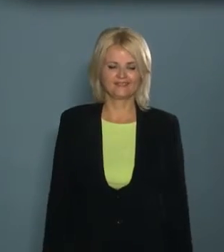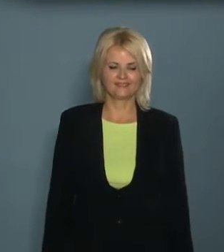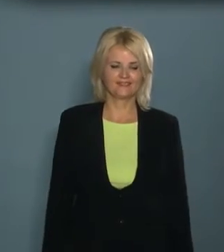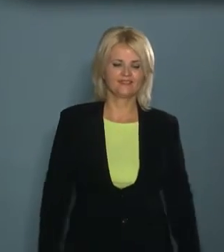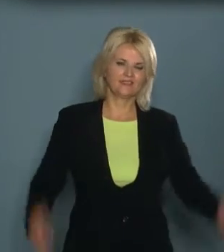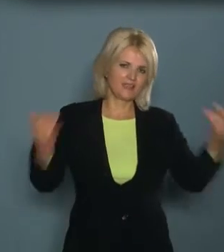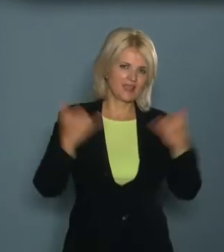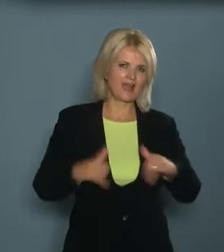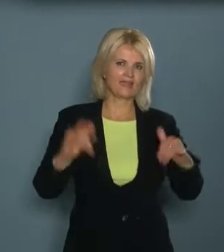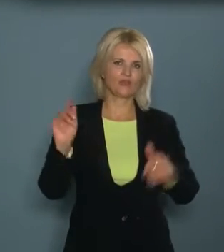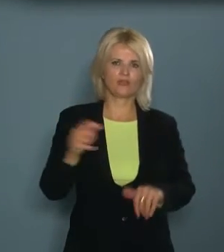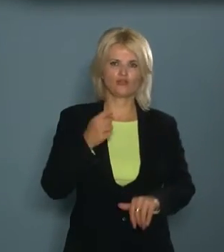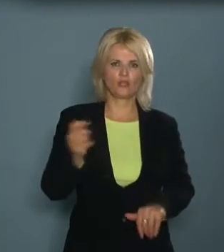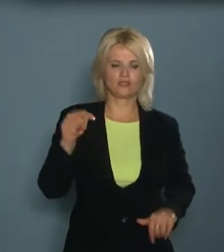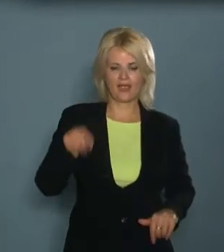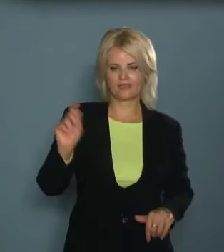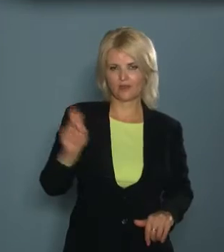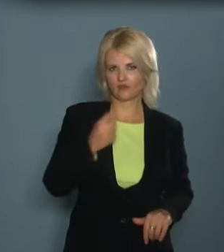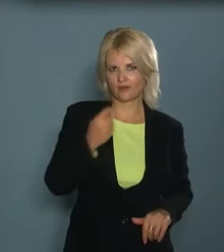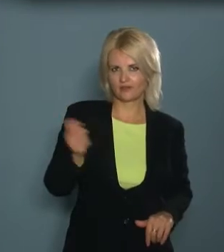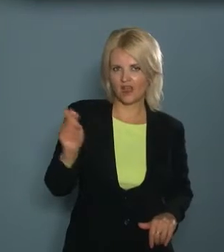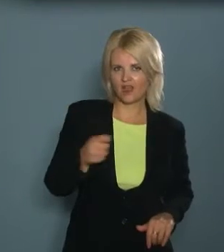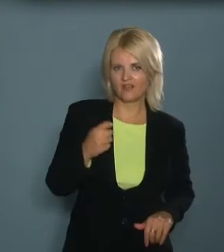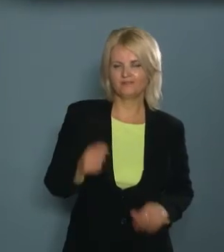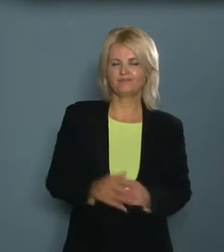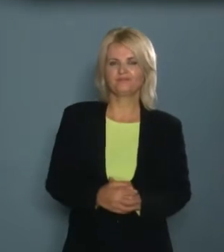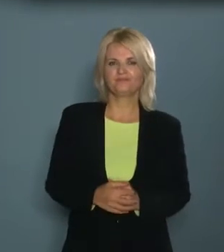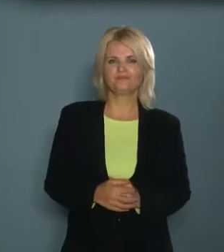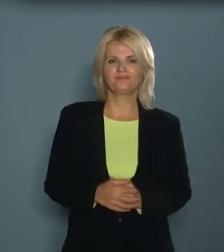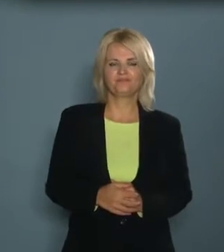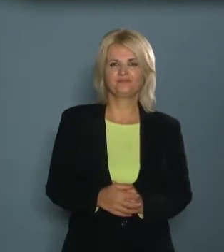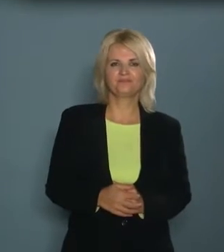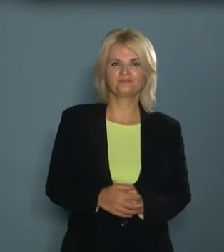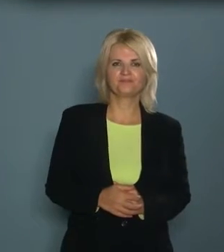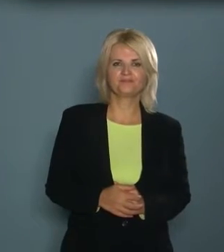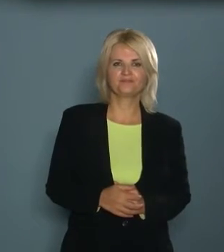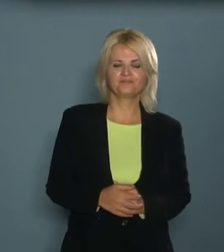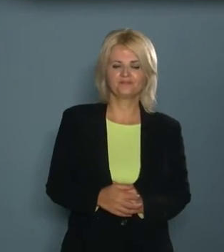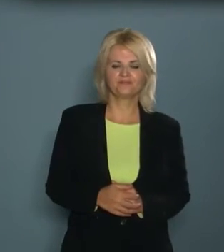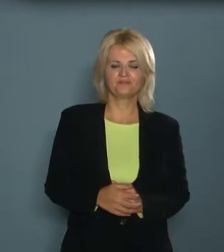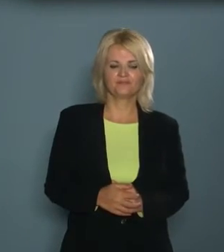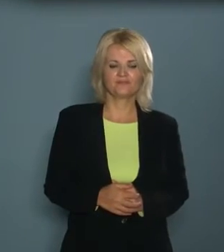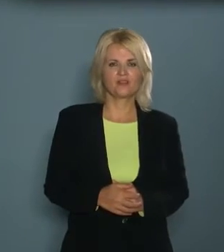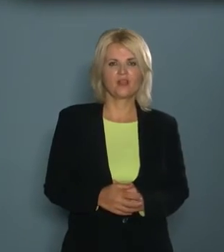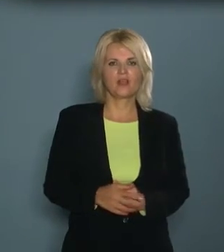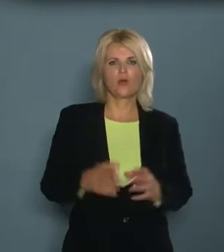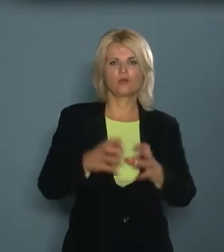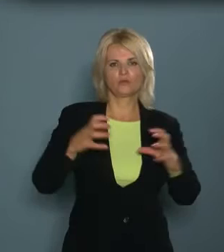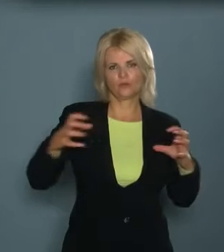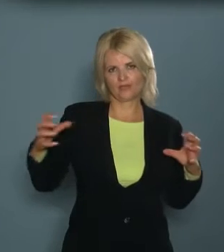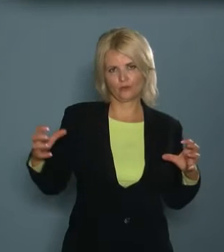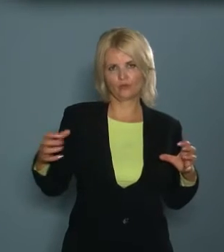akkor elindulni a csatába. És ez a csata ugye nem rövid időre szól, hanem egészen